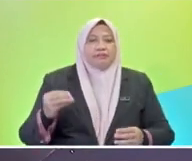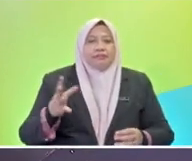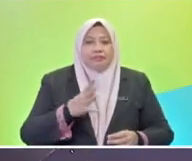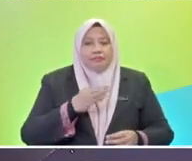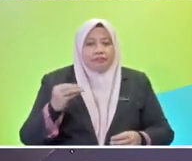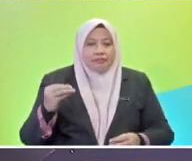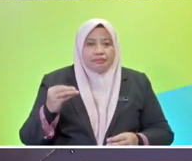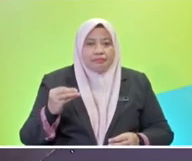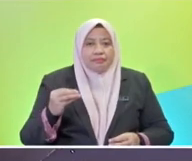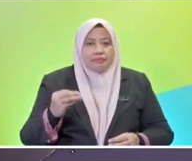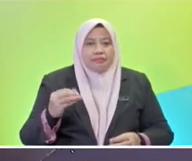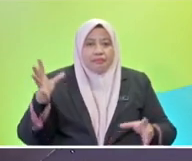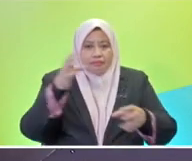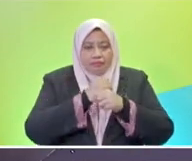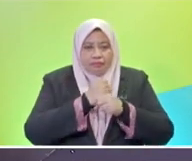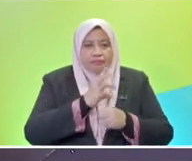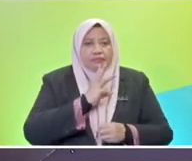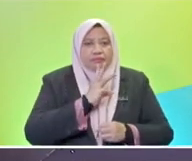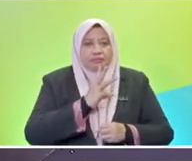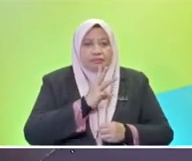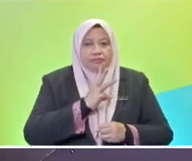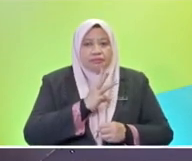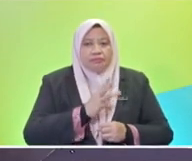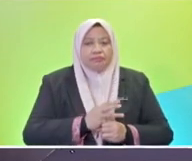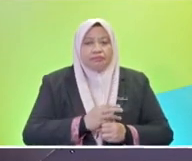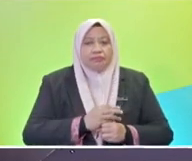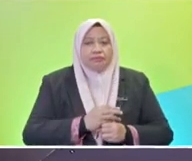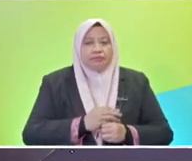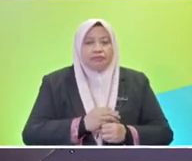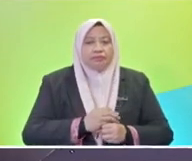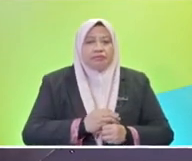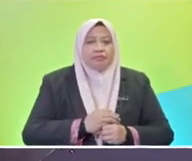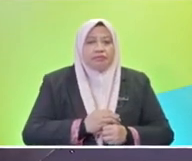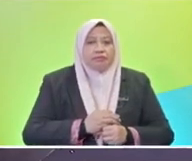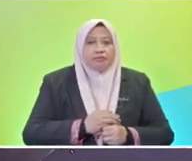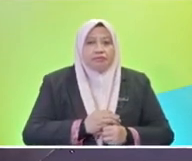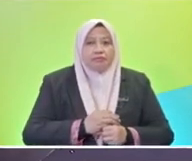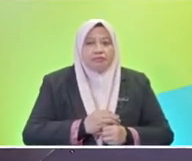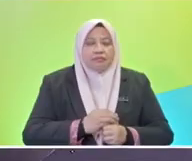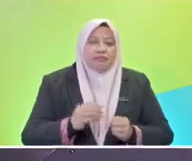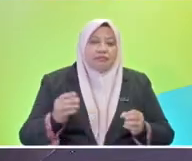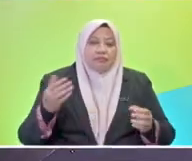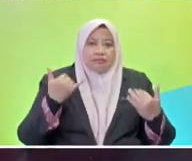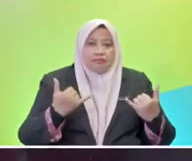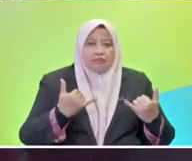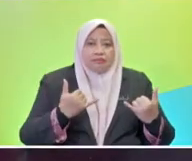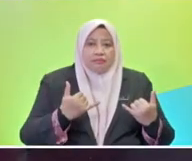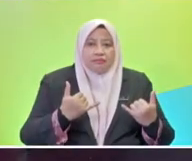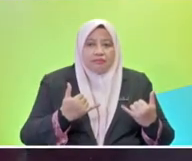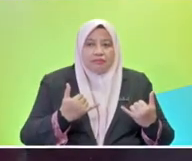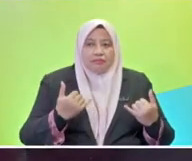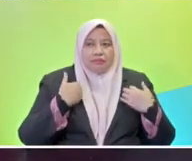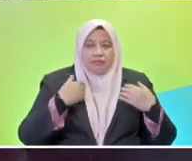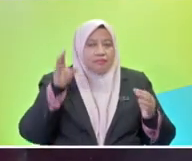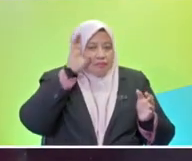Okey. Lepas tu air pun dia dapat, cikgu. Air pun dia dapat. Okey. Cuba tampalkan ada gambar macam kartun pokok